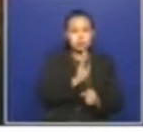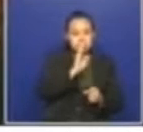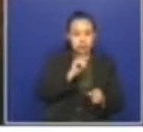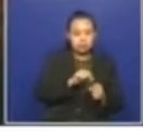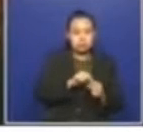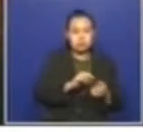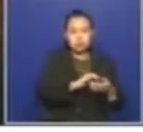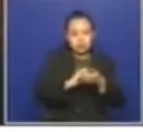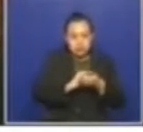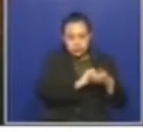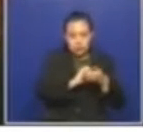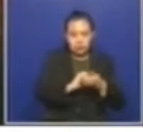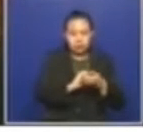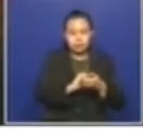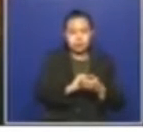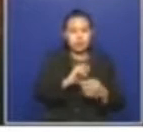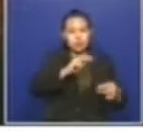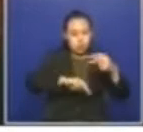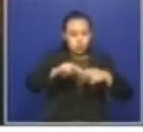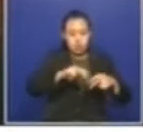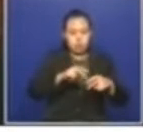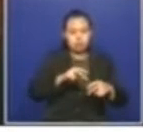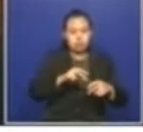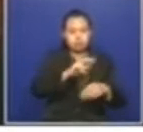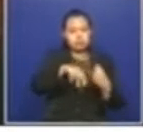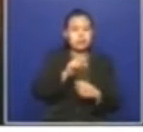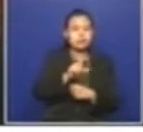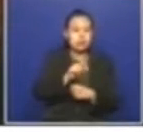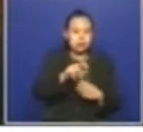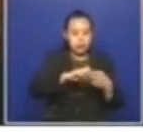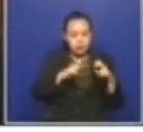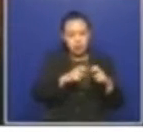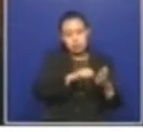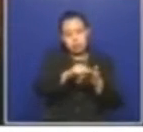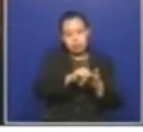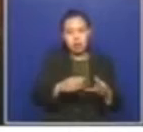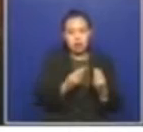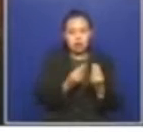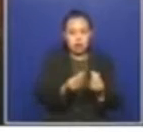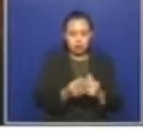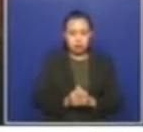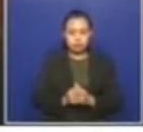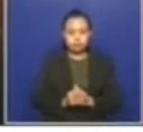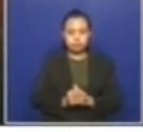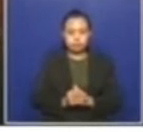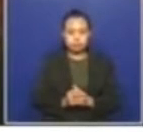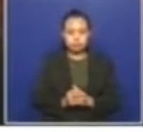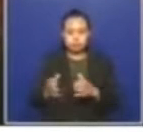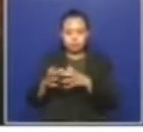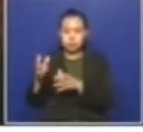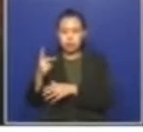วันนี้แปลงร่างเล่าเก่าในขวดใหม่มาเปลี่ยนชื่อเป็นสปส.ก็คือคณะรัฐมนตรีเศรษฐกิจบวกกับเอกช